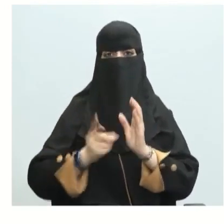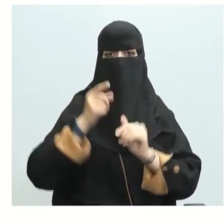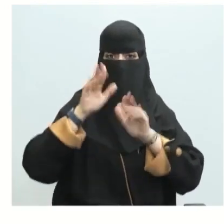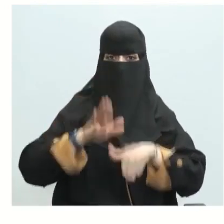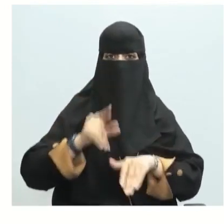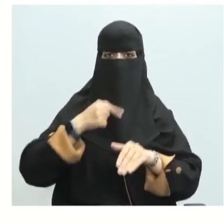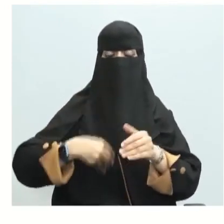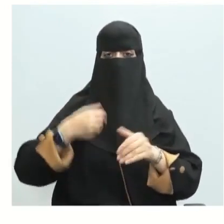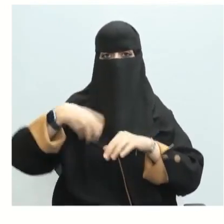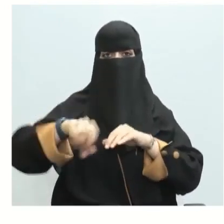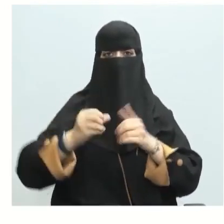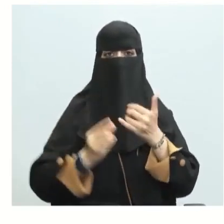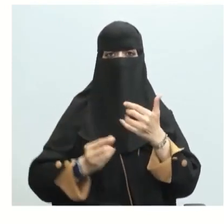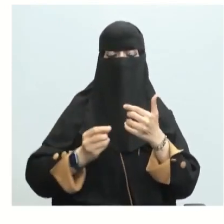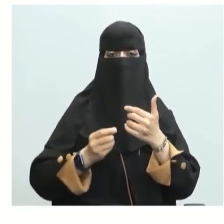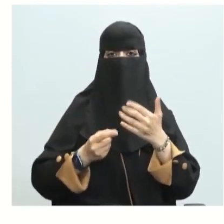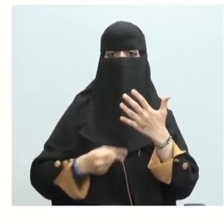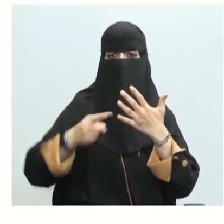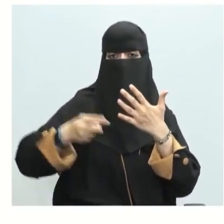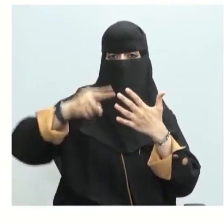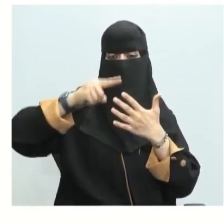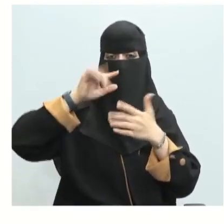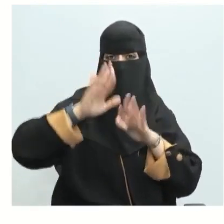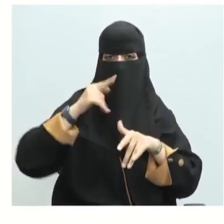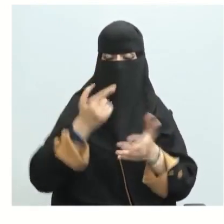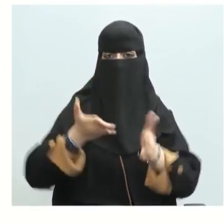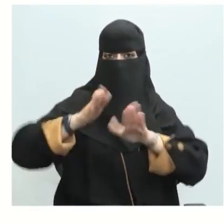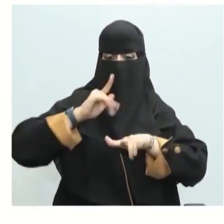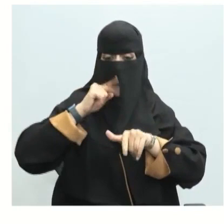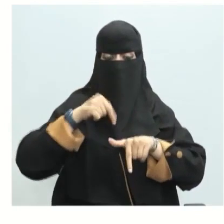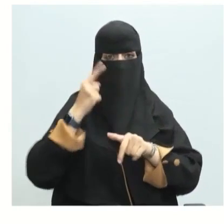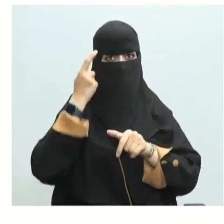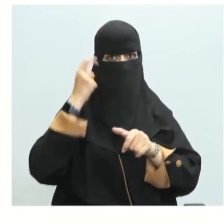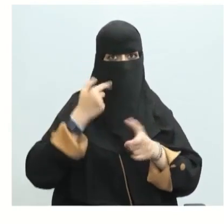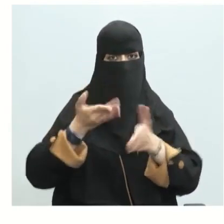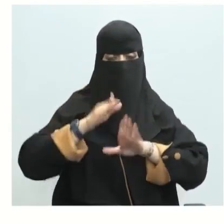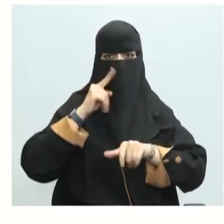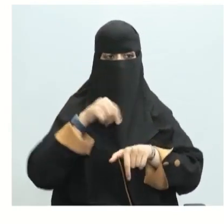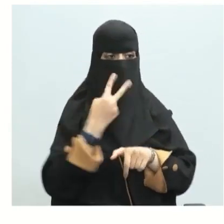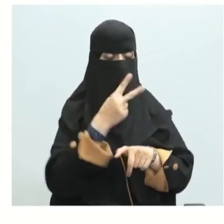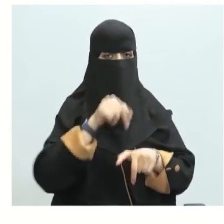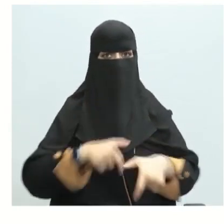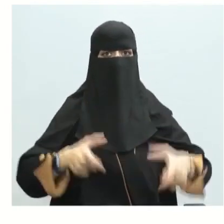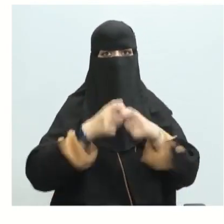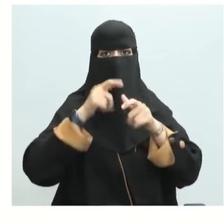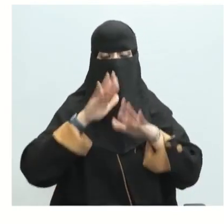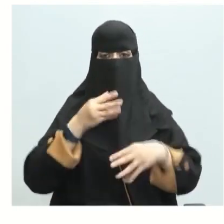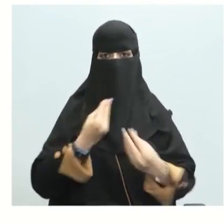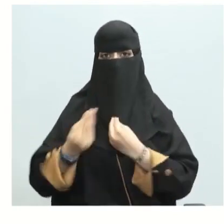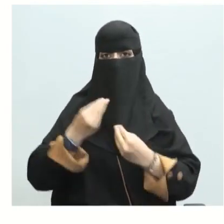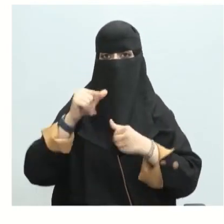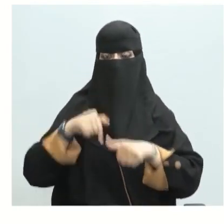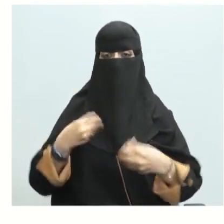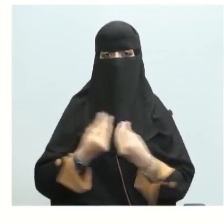على خطوتين او اكثر من خطوتين اذا يمكن فهمها بشكل بشكل افضل اذا نظرت اليها في مجموع تفاعل